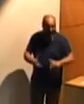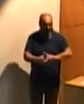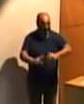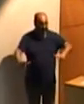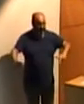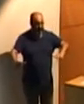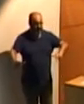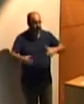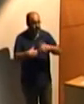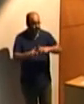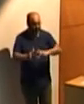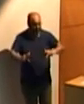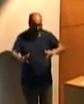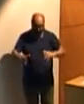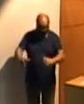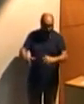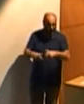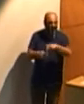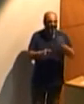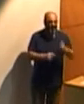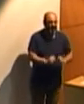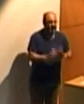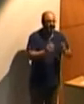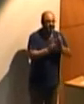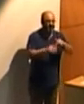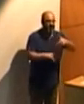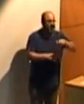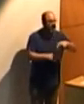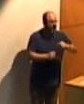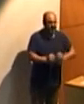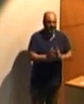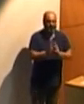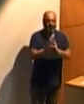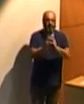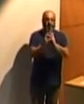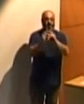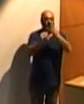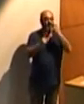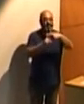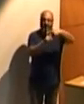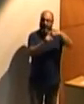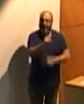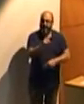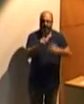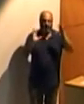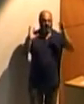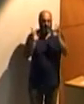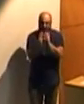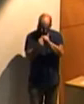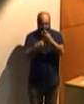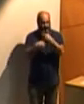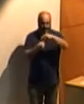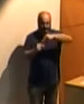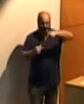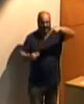roche des roches magmatiques un magma qui refroidit des cristaux apparaissent